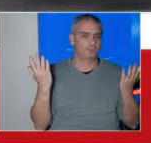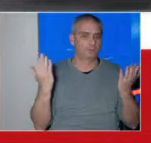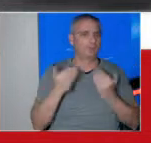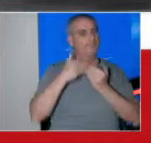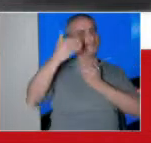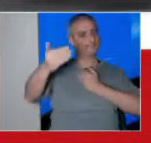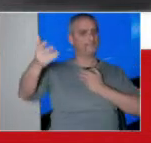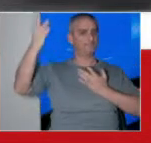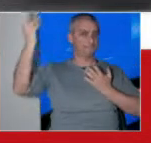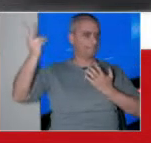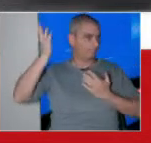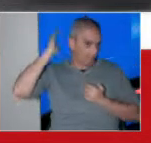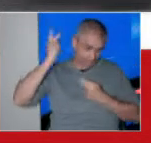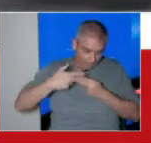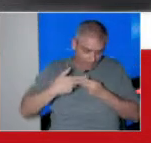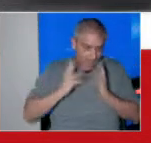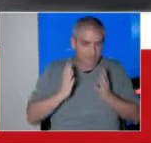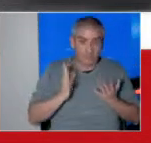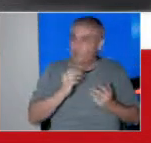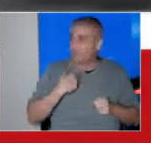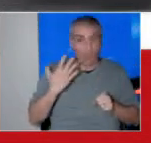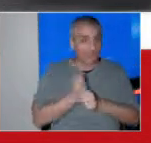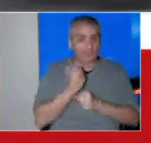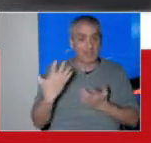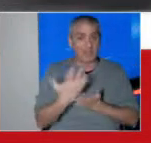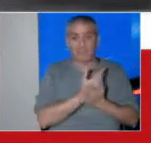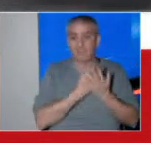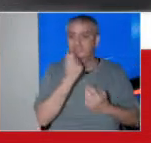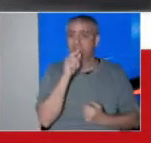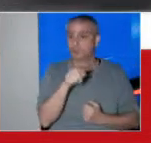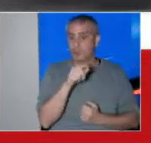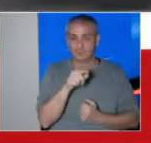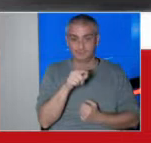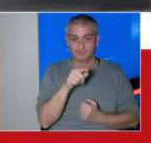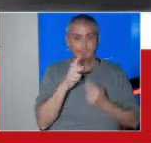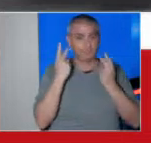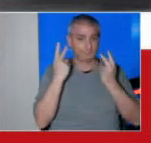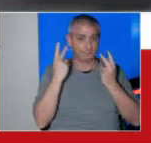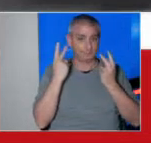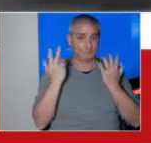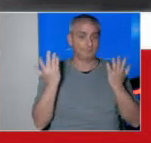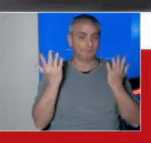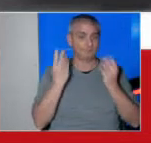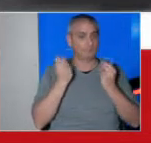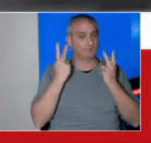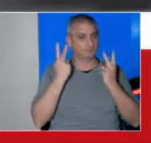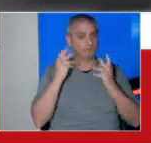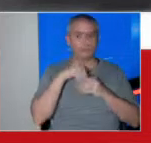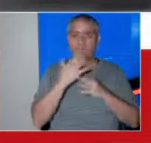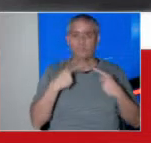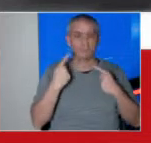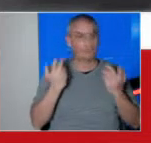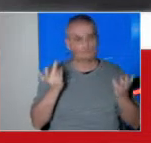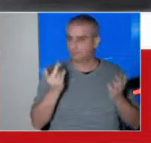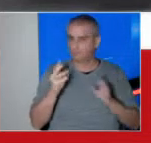מרחוק מעבר להרי החושב. אם אנחנו לא נצליח לגייס את הסכום הזה משמעותי, הסכום באמת משמעותי, בתוך כמה ימים,